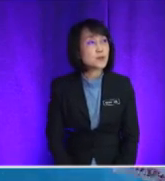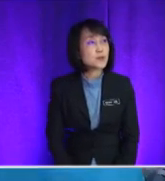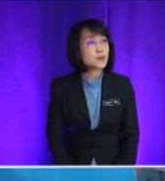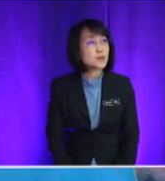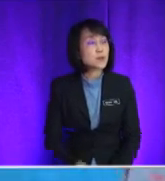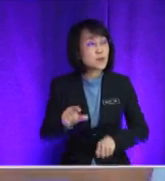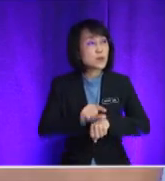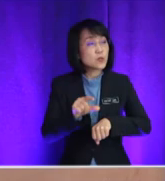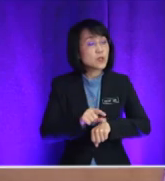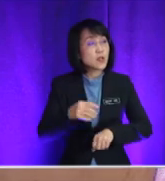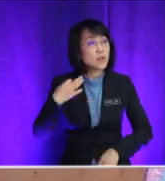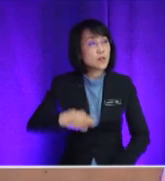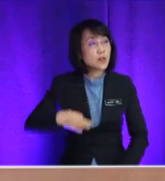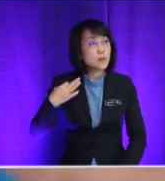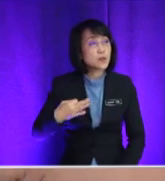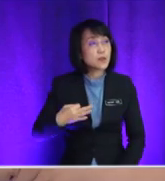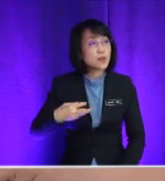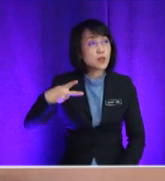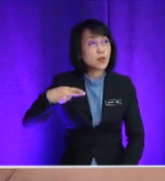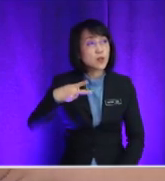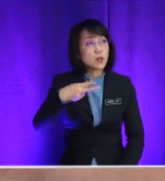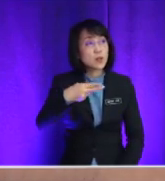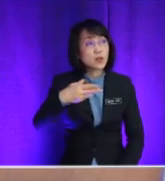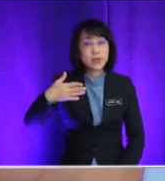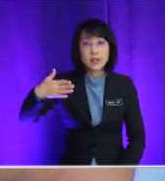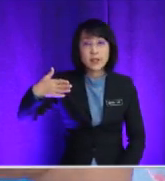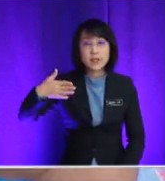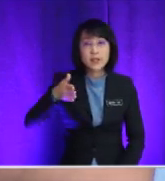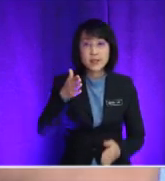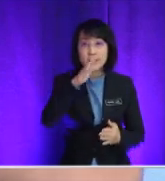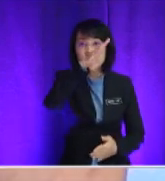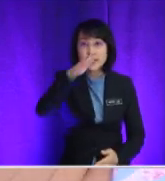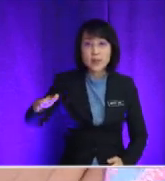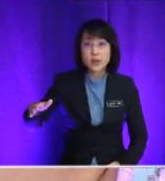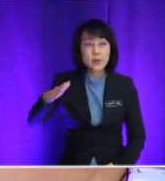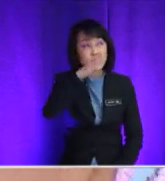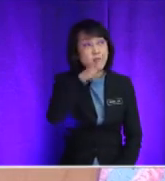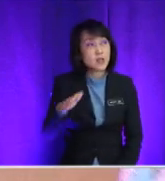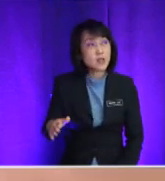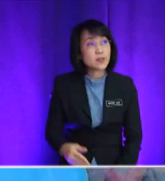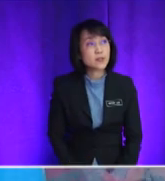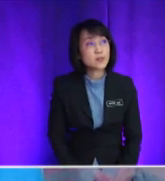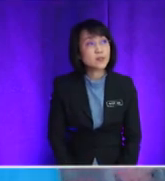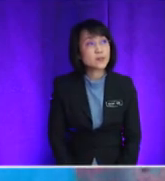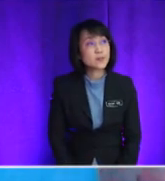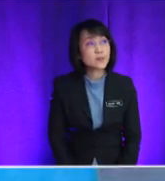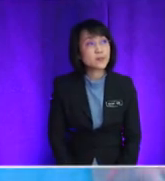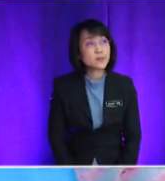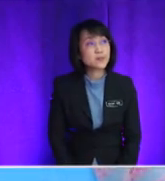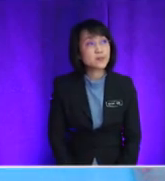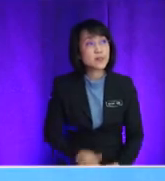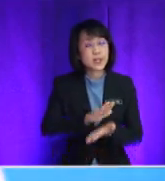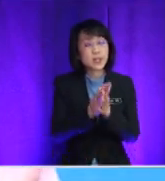kain Febri yang kita potong secara serong dan kita jadikan ini sebagai kancing oke